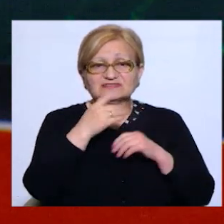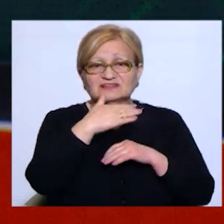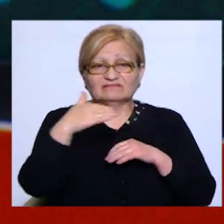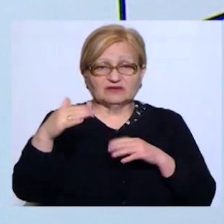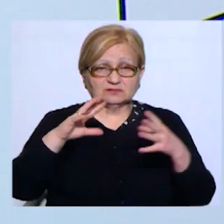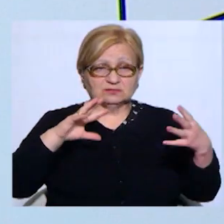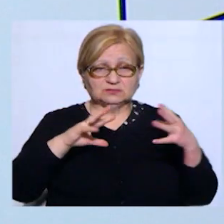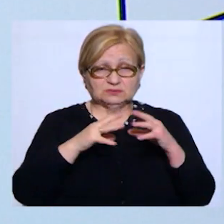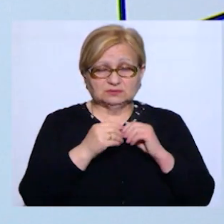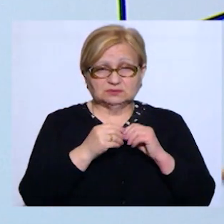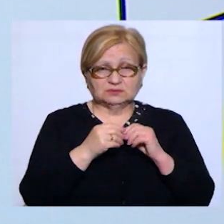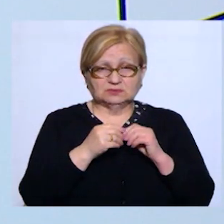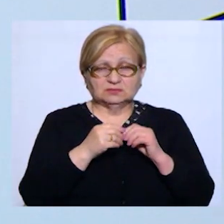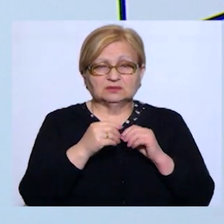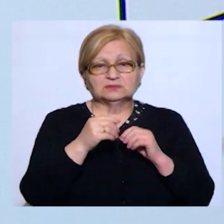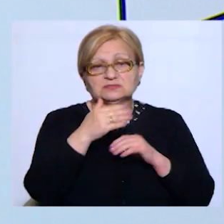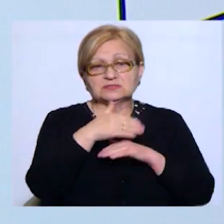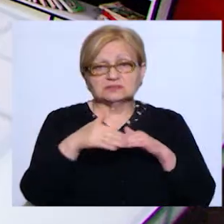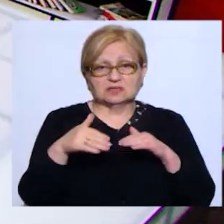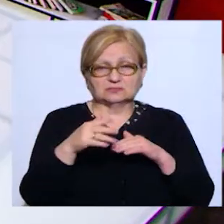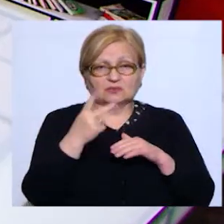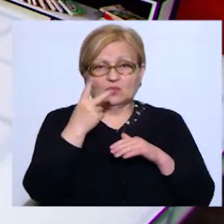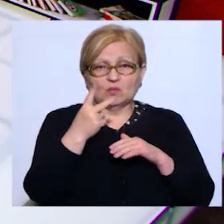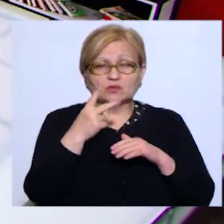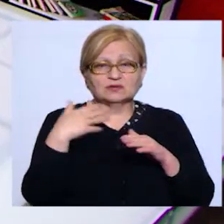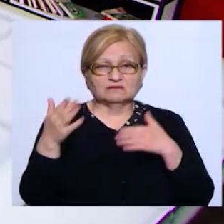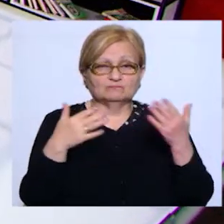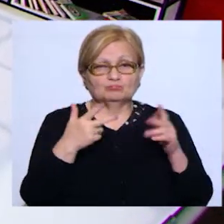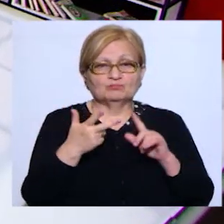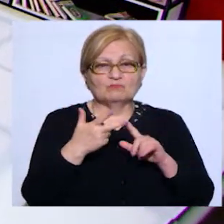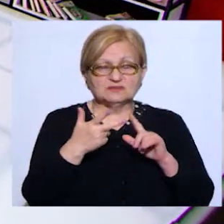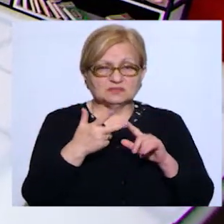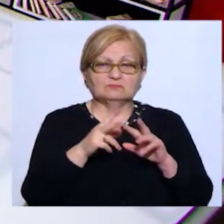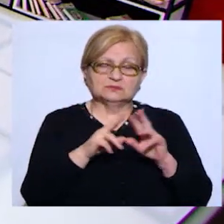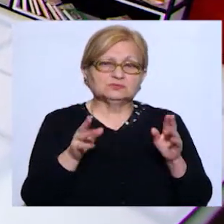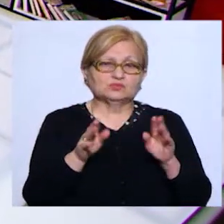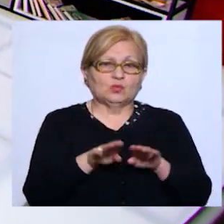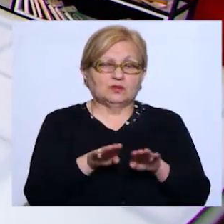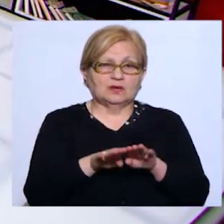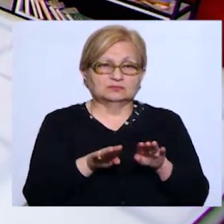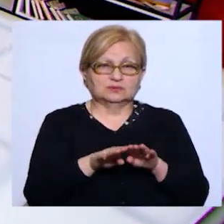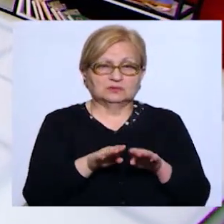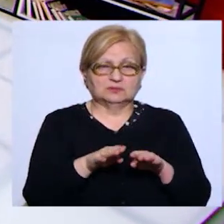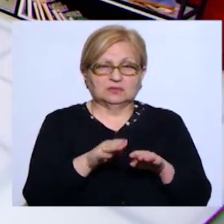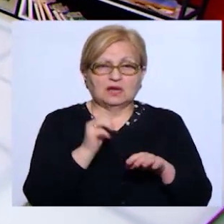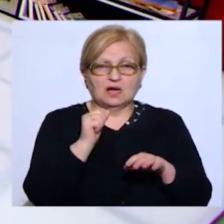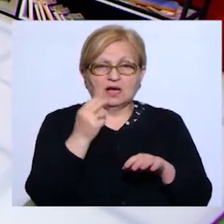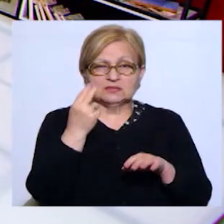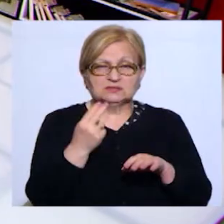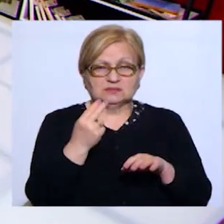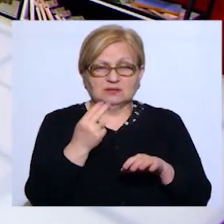ხო? ანუ მართკუთხა სამკუთხედს, როცა ორი გვერდი ტოლი აქვს, მესამეც ტოლი აქვს. ხო, იმიტომ რომ აი ნახეთ AC